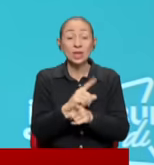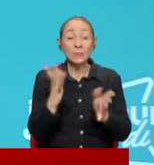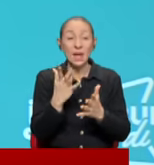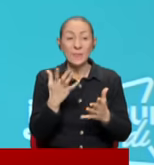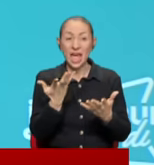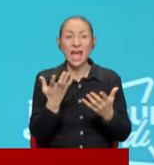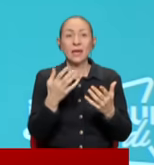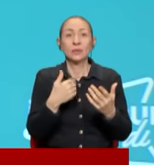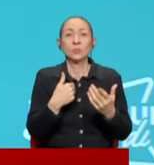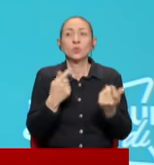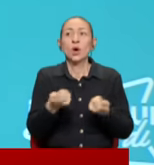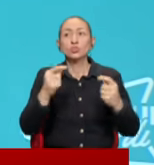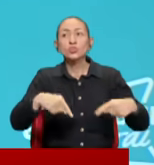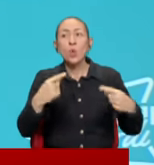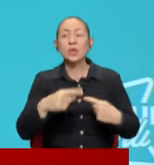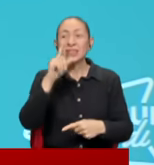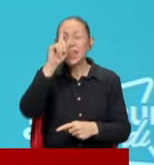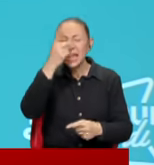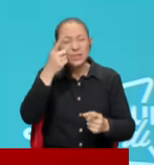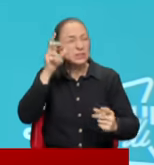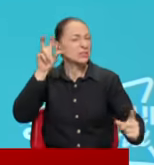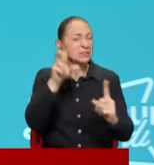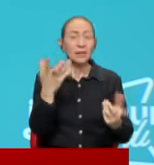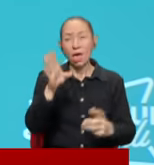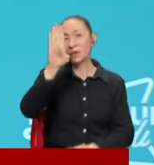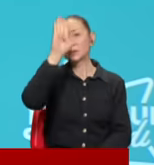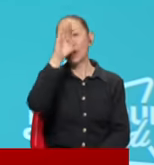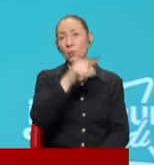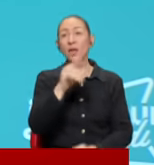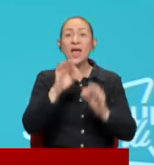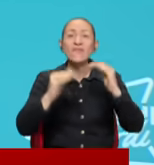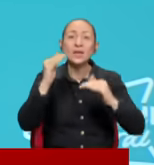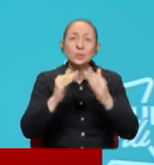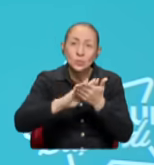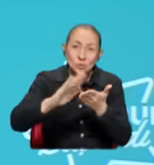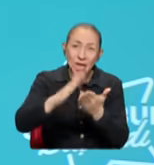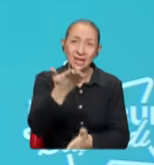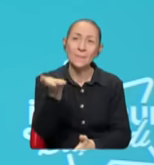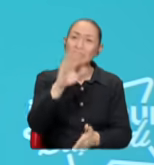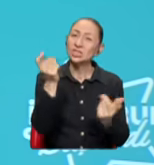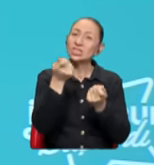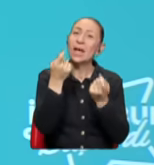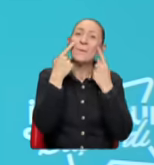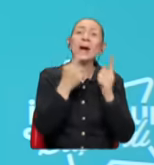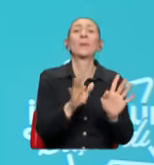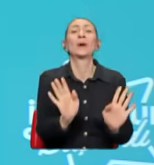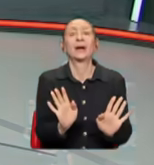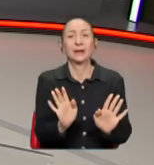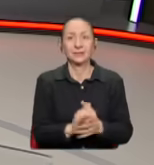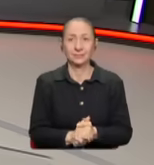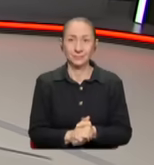alıp veremediği var adamın. Tek derdi İstanbul. Ya enflasyonu düzelt. Başka işlerle uğraşmayın.